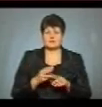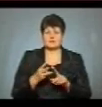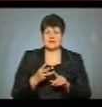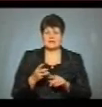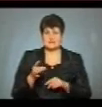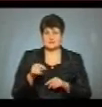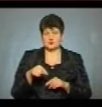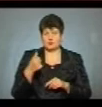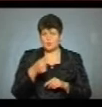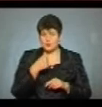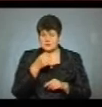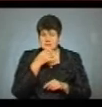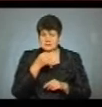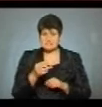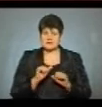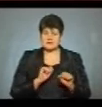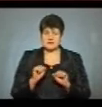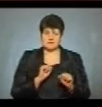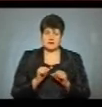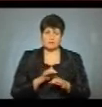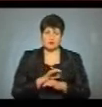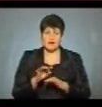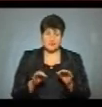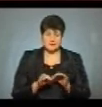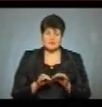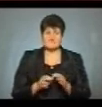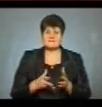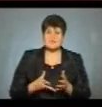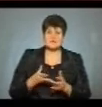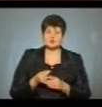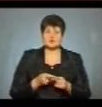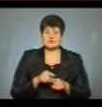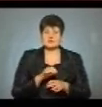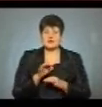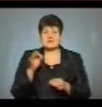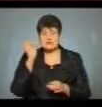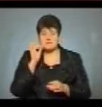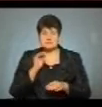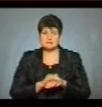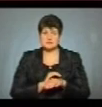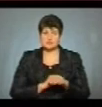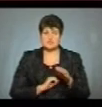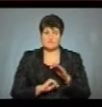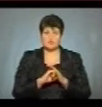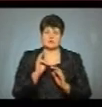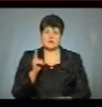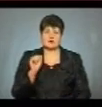цього року, розповів координатор проєкту Андрій Хрущ. За його словами, фінансує цей проєкт німецький благодійний фонд «Карітас».